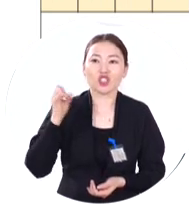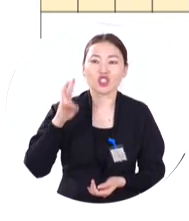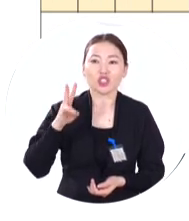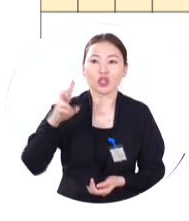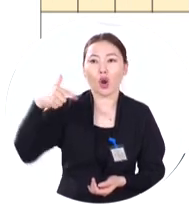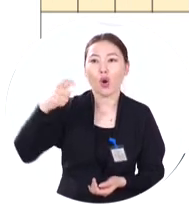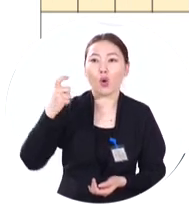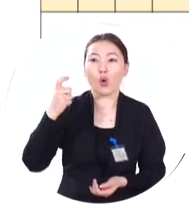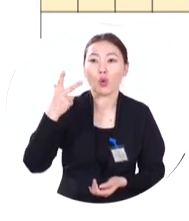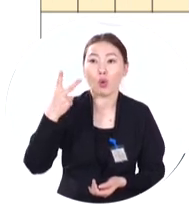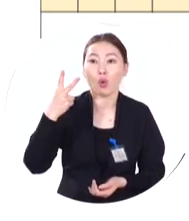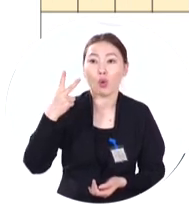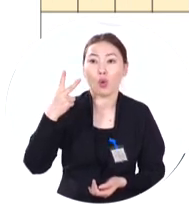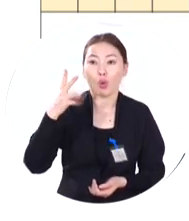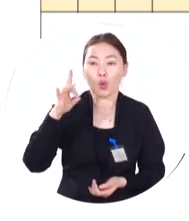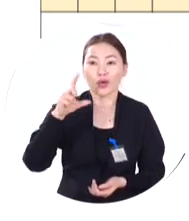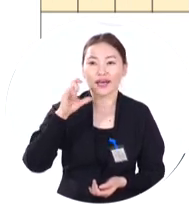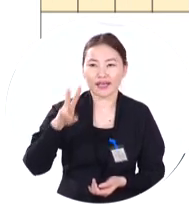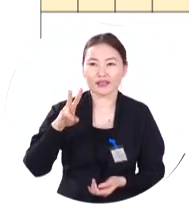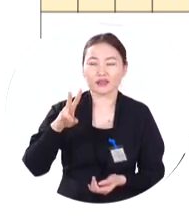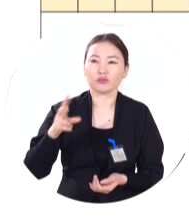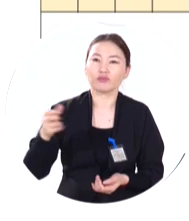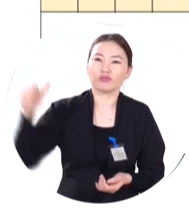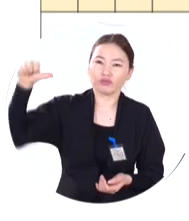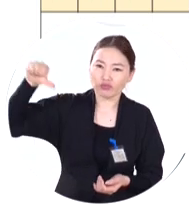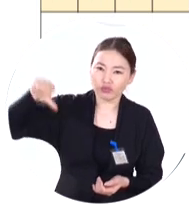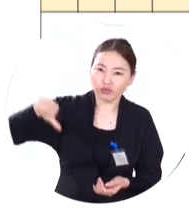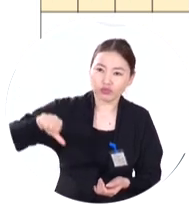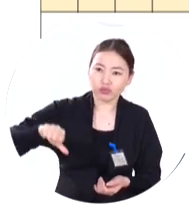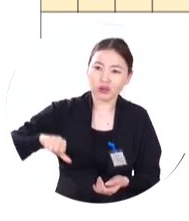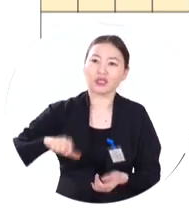хөдөлгөөн байсан. Маш олон тооны бослог хөдөлгөөн гарсан гэдгийг бид бүхэн